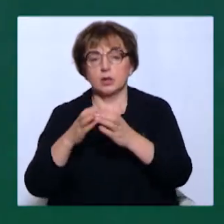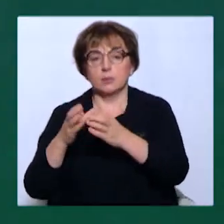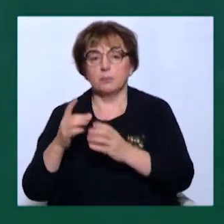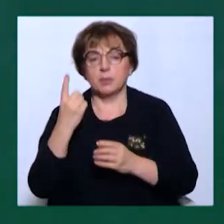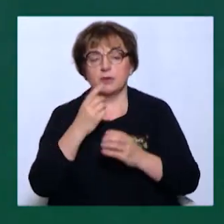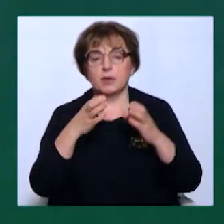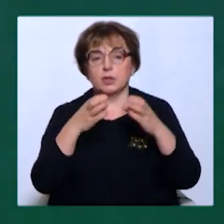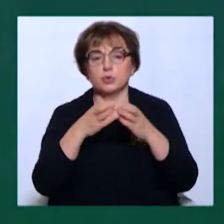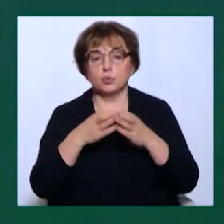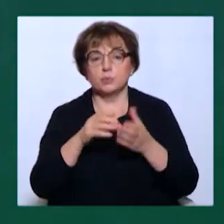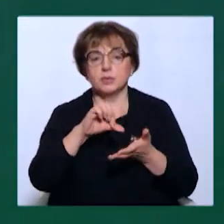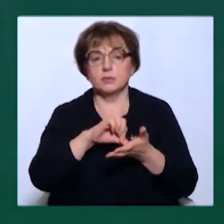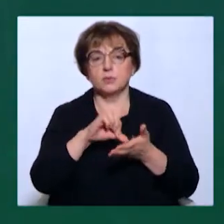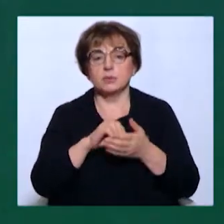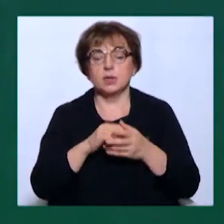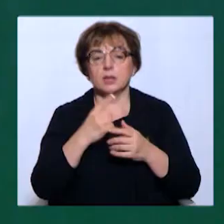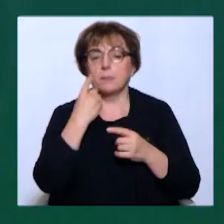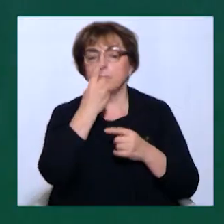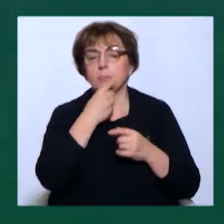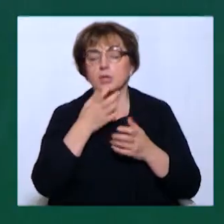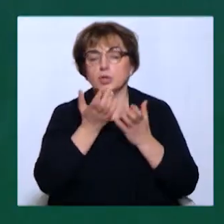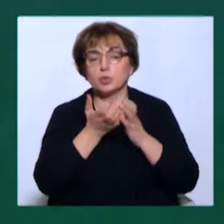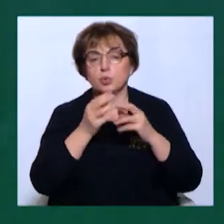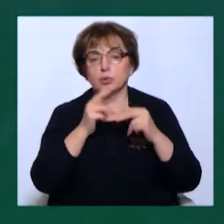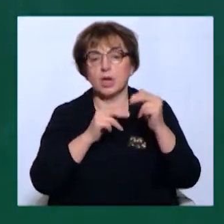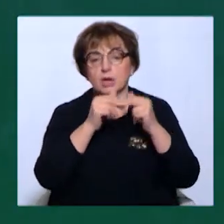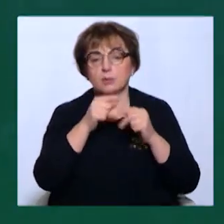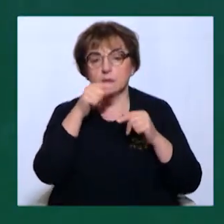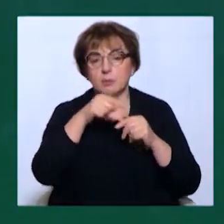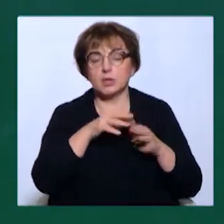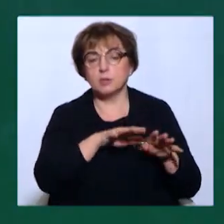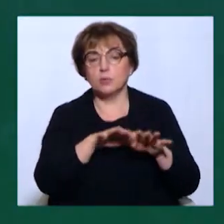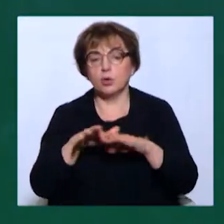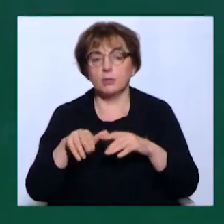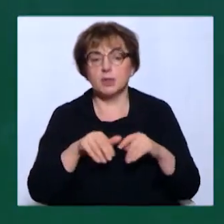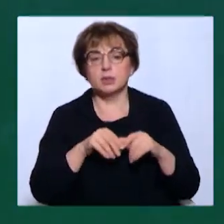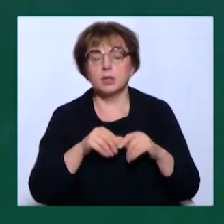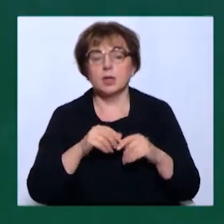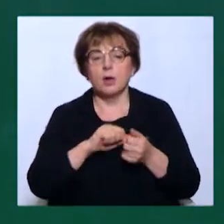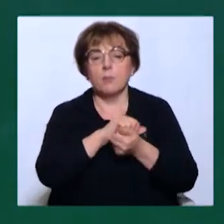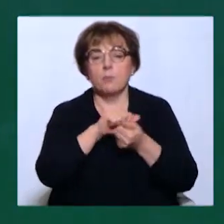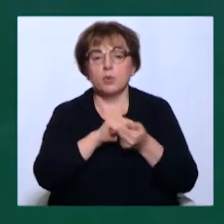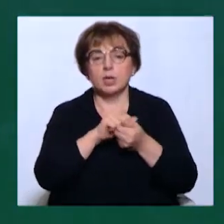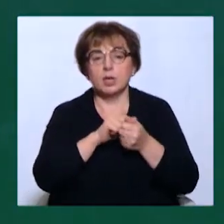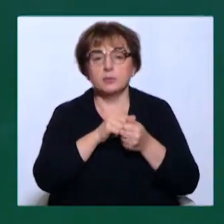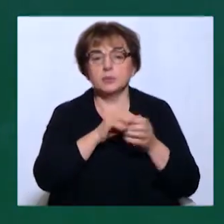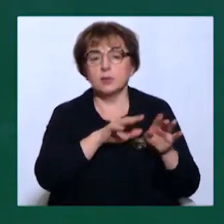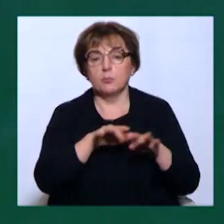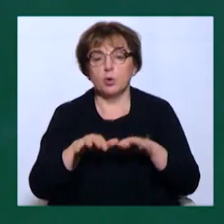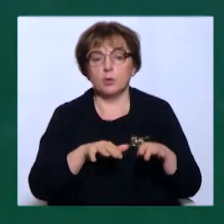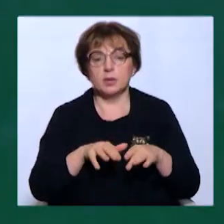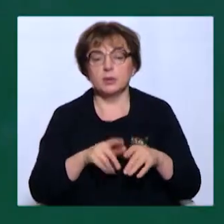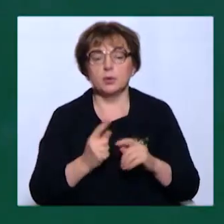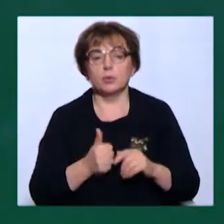პირველი განყოფილების, პირის ღრუს აგებულება და მასში მიმდინარე მონელების პროცესები.